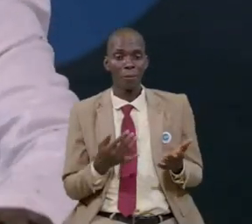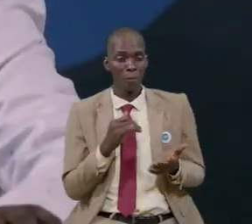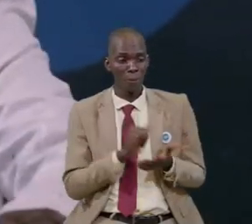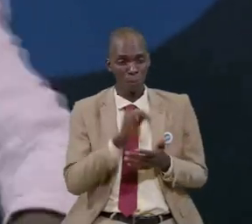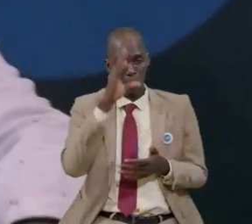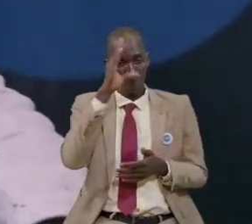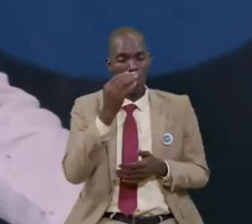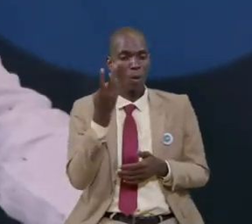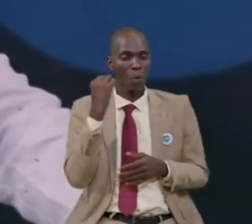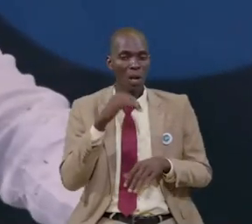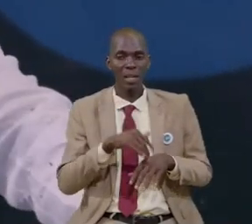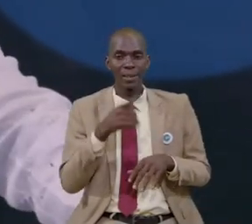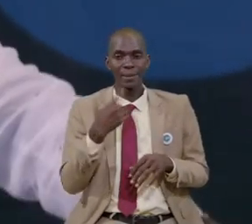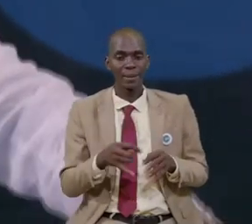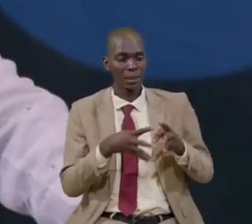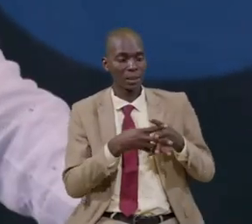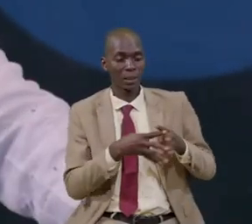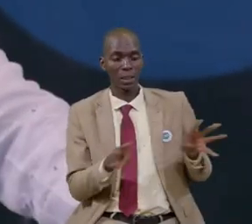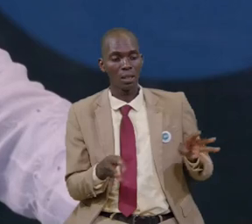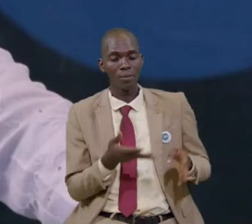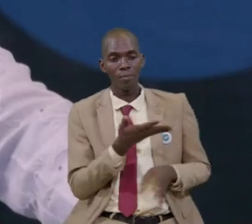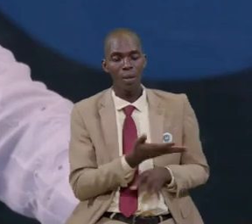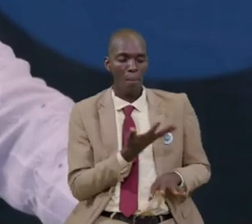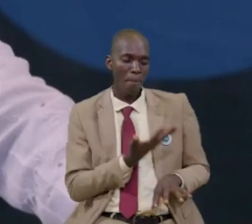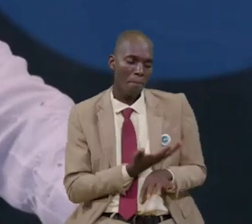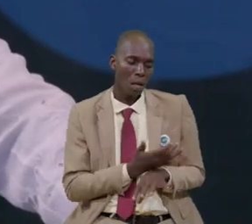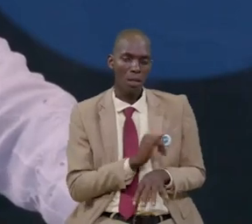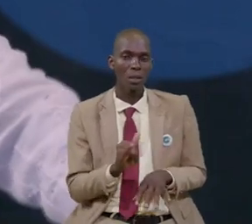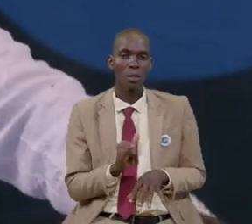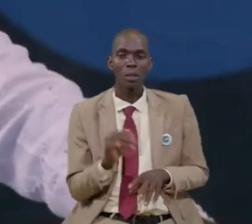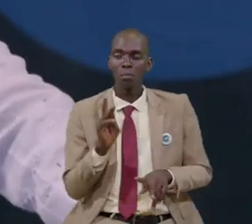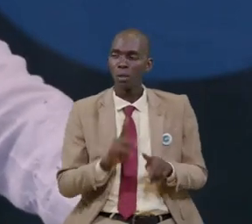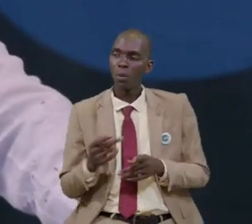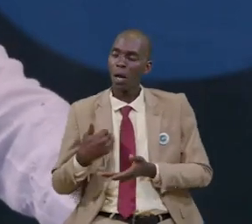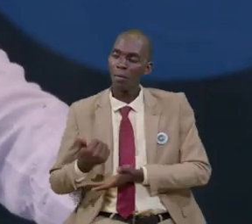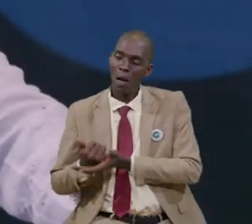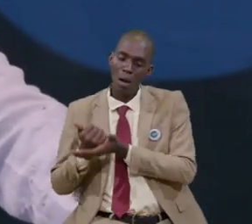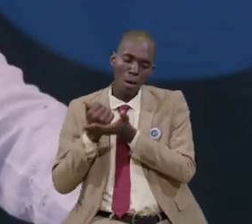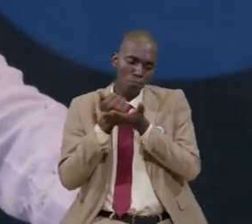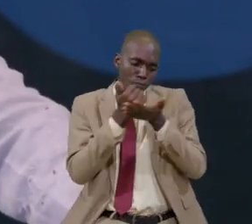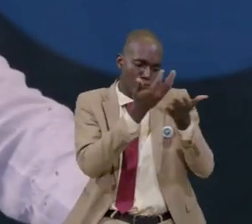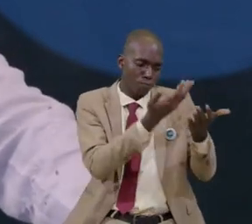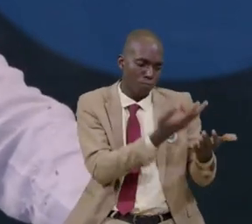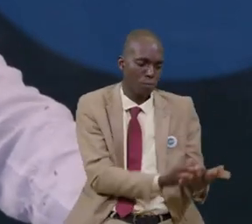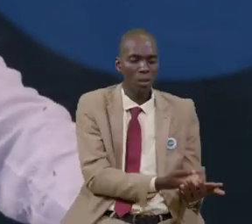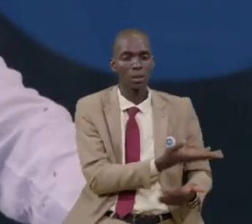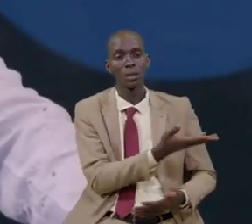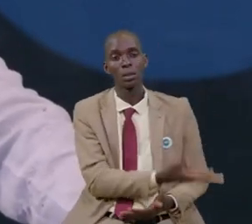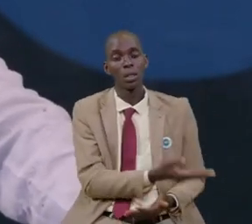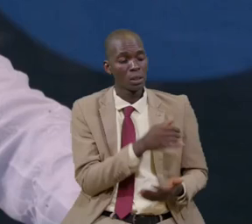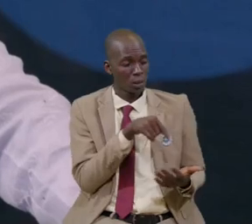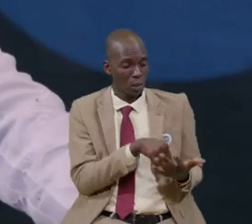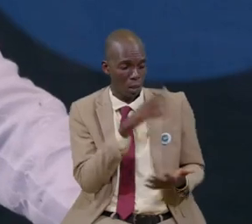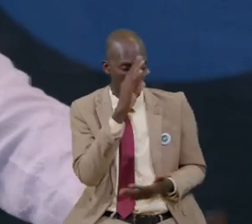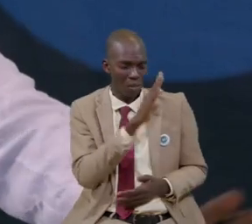porte belle. On le portait chaque jour là-bas. Et il n'avait jamais vu Pierre ni